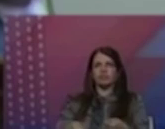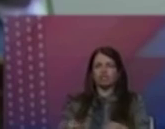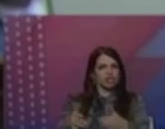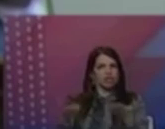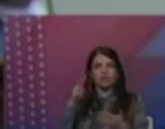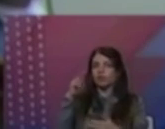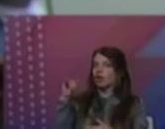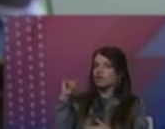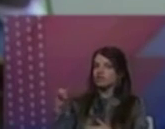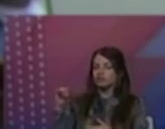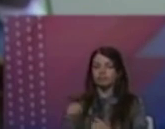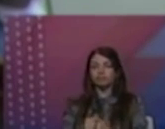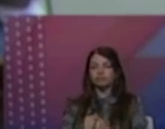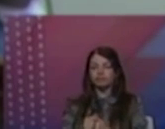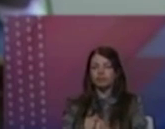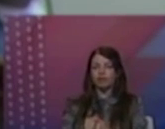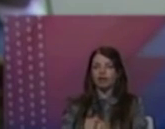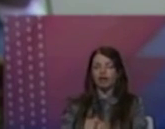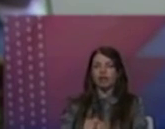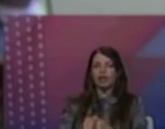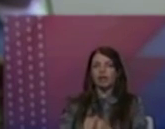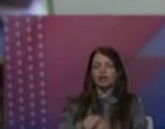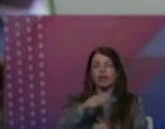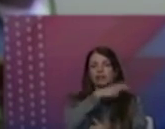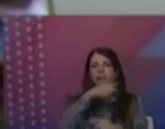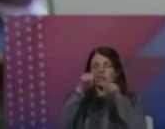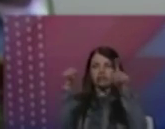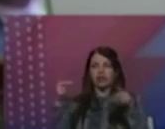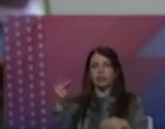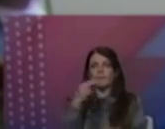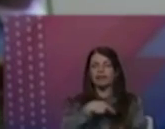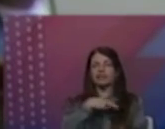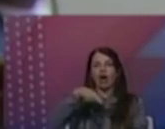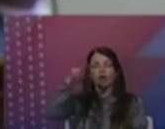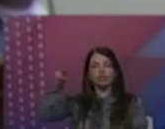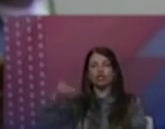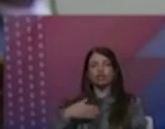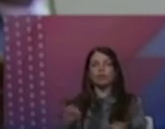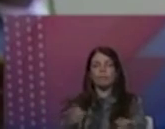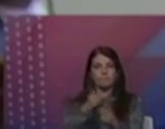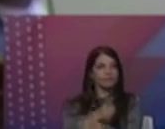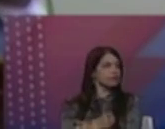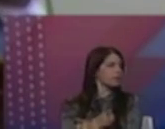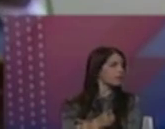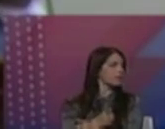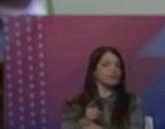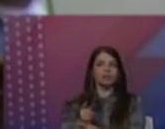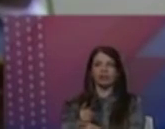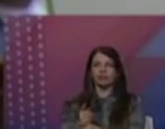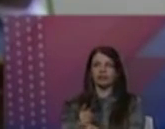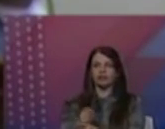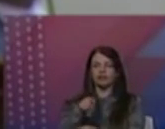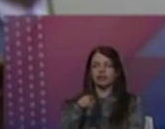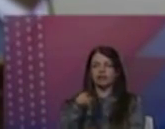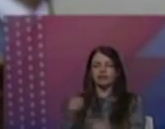il-familji u n-negozji Maltin u Awċin iridu bidla. Din il-bidla ma jistax joffrijilhom dan